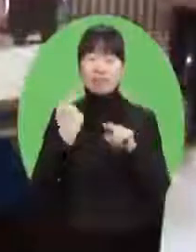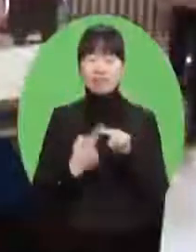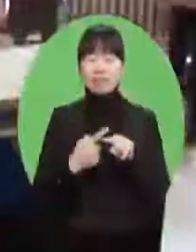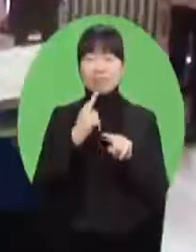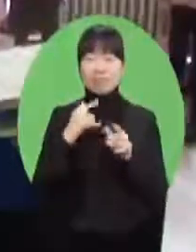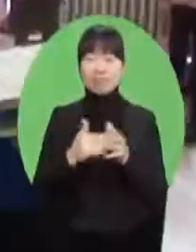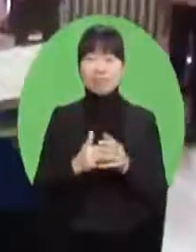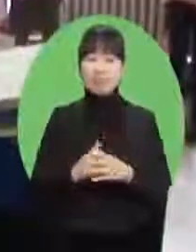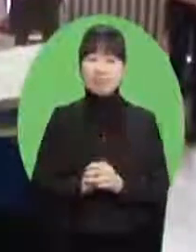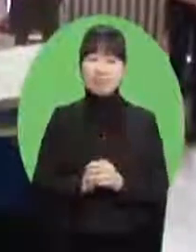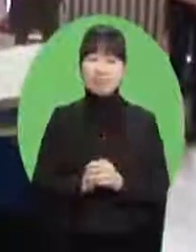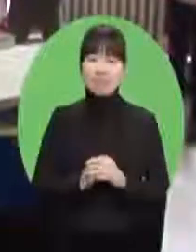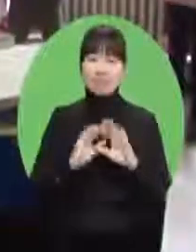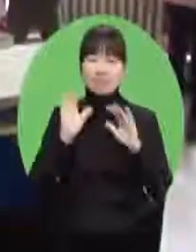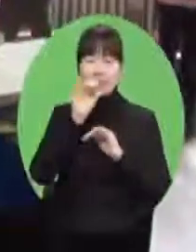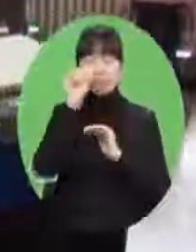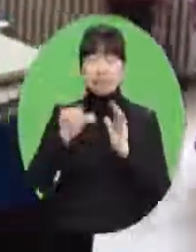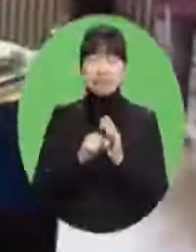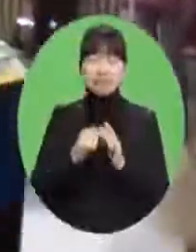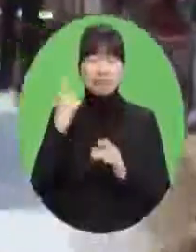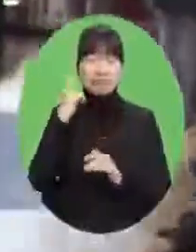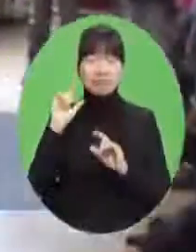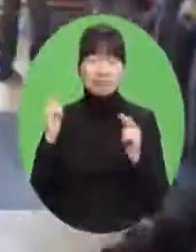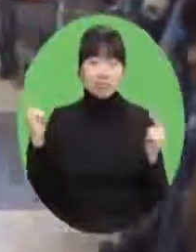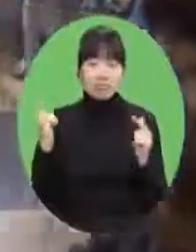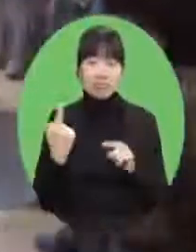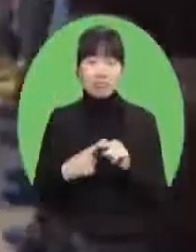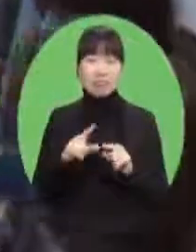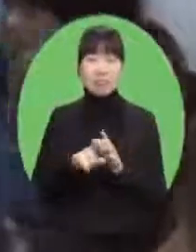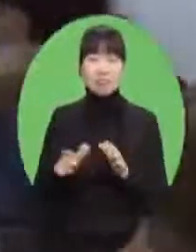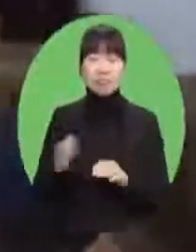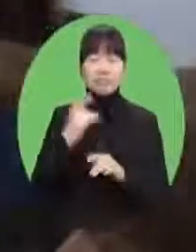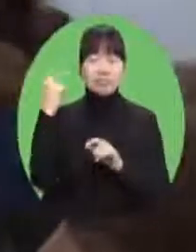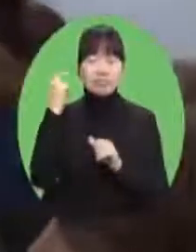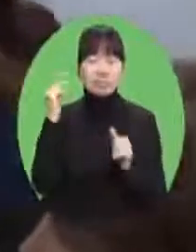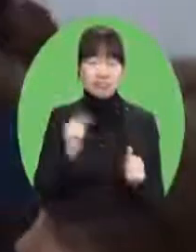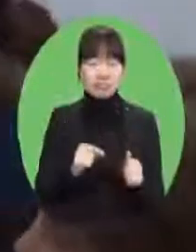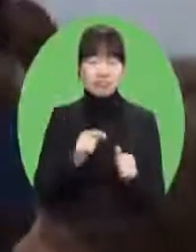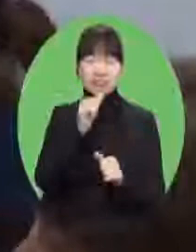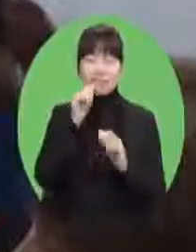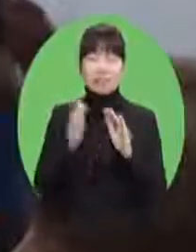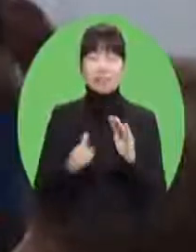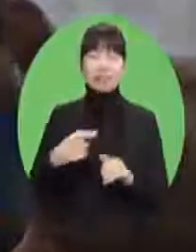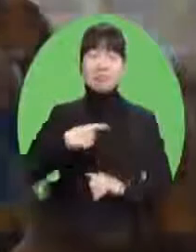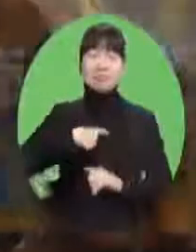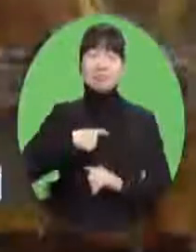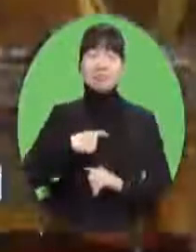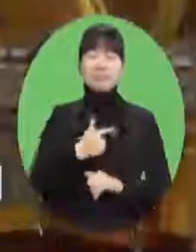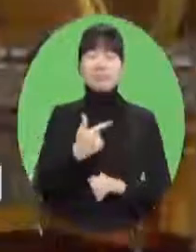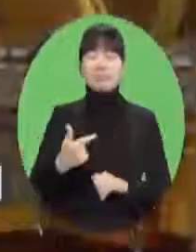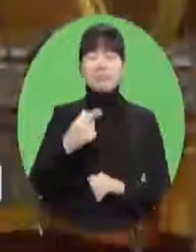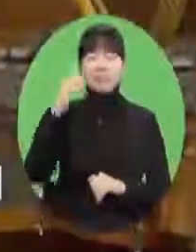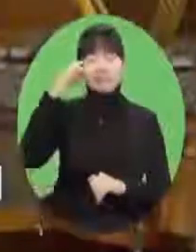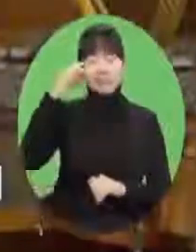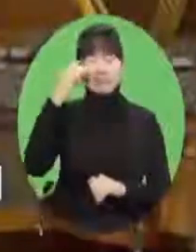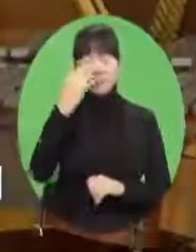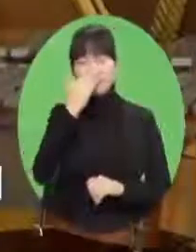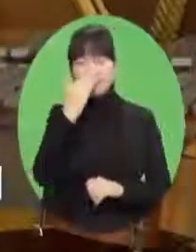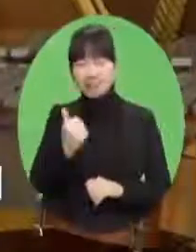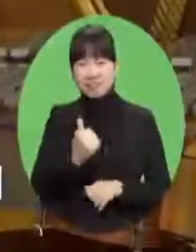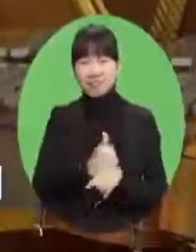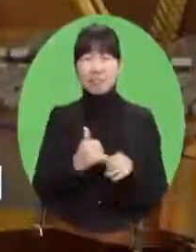마찬가지예요. 아이가 평생 듣지 않았다가 그때부터 들으라고 하면 아이는 절대 싫어하죠. 너무 심심하고